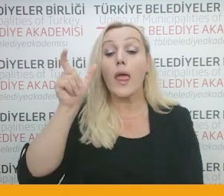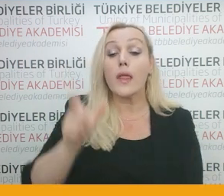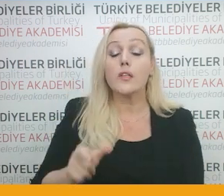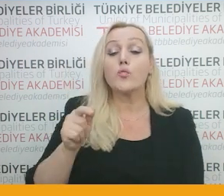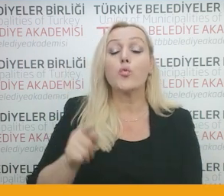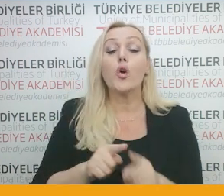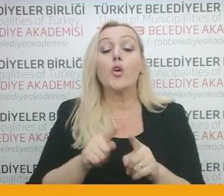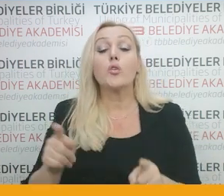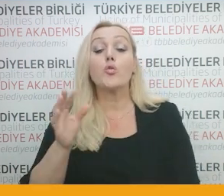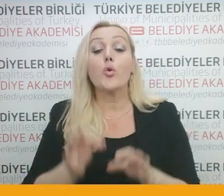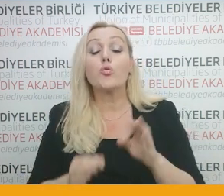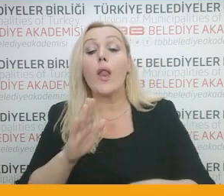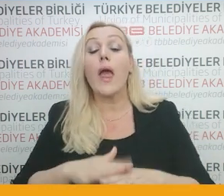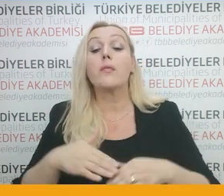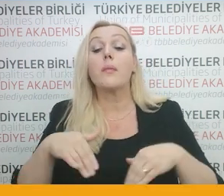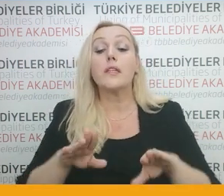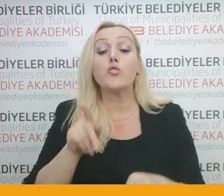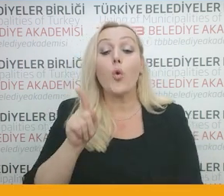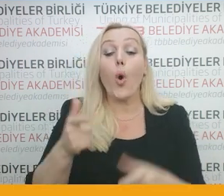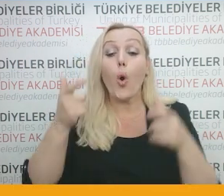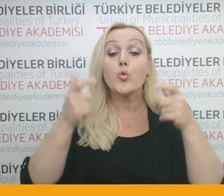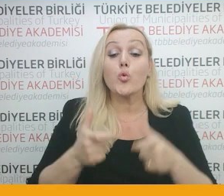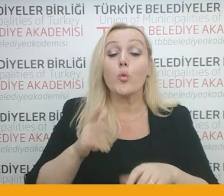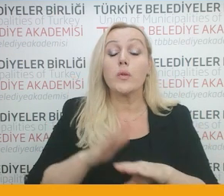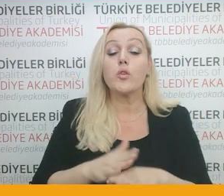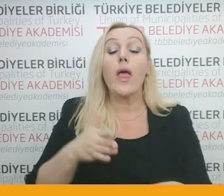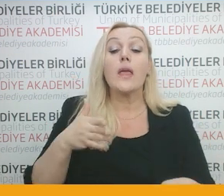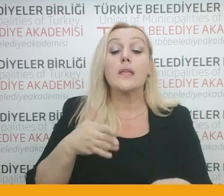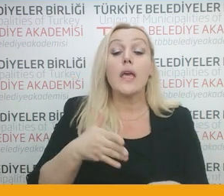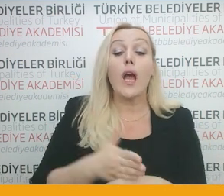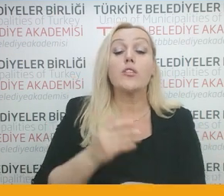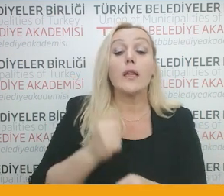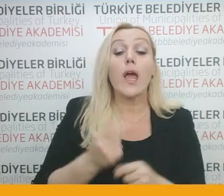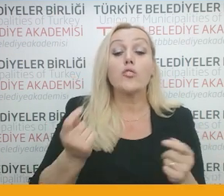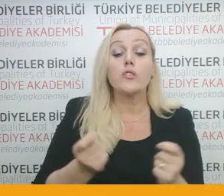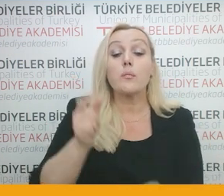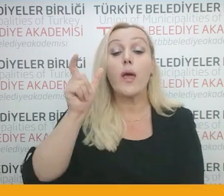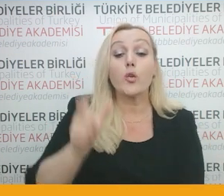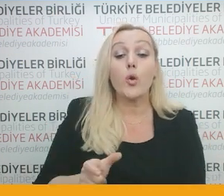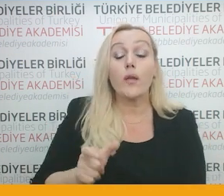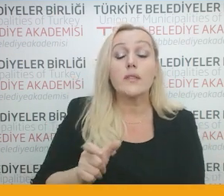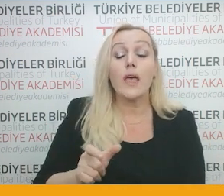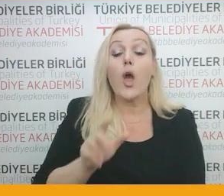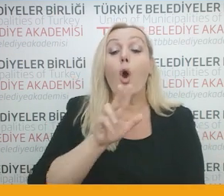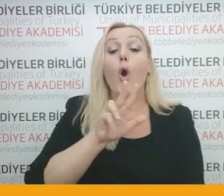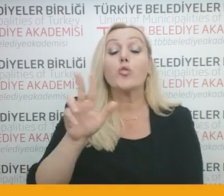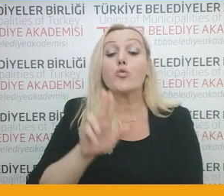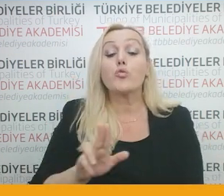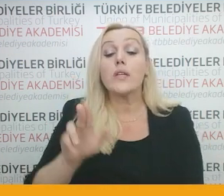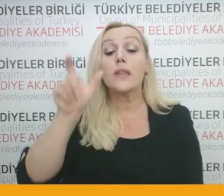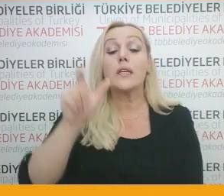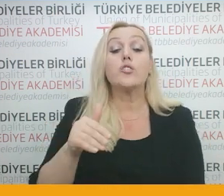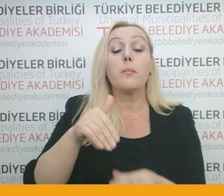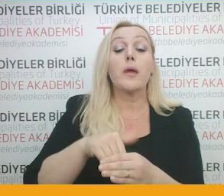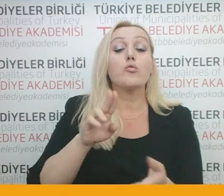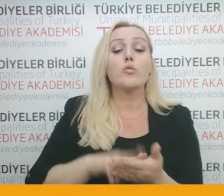görevi olduğu için harcama yetkilisi sorumlu demiş. Gerçekleştirme görevlisi bu süreçte sorumludur demiş ve diğer sorumlu 37 kişi meclis üyeleri. Niye meclis